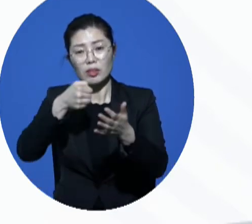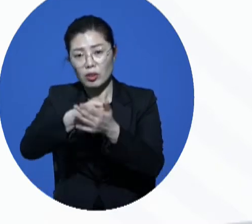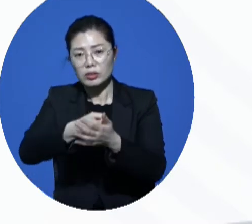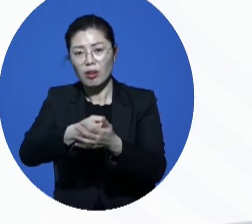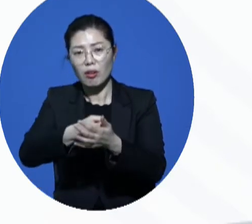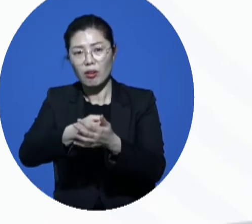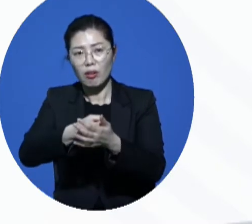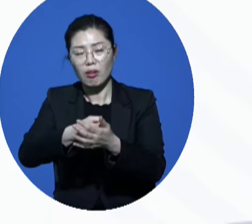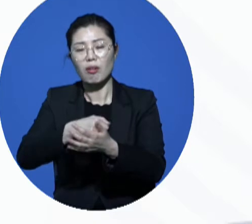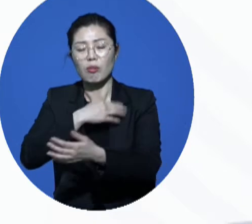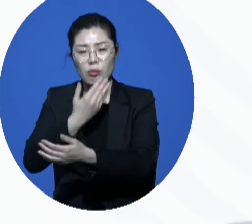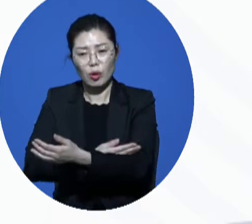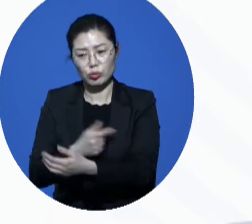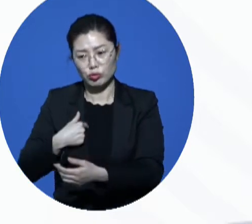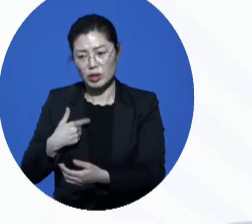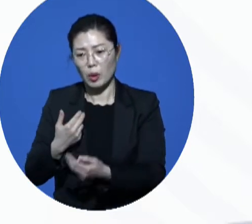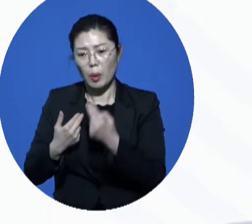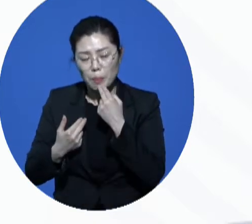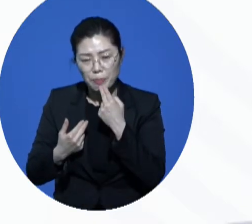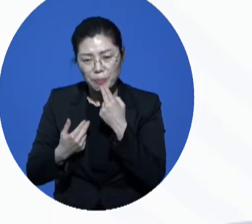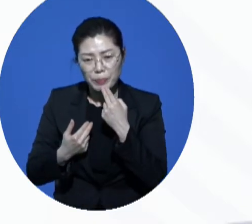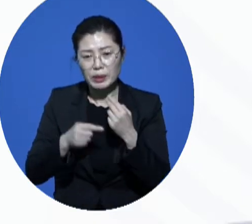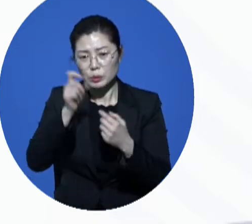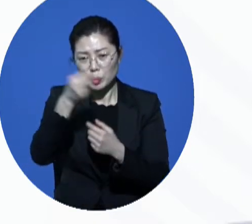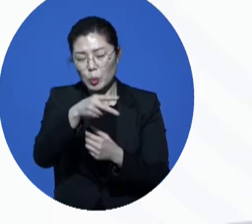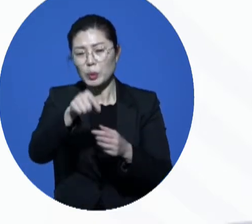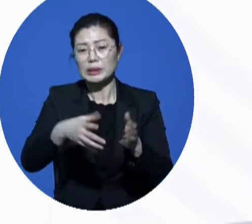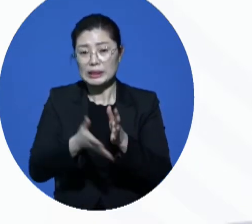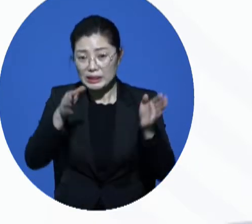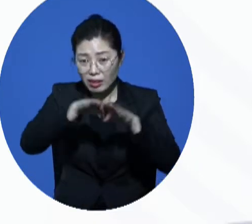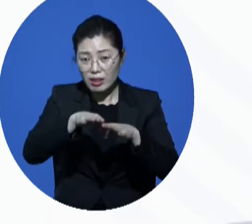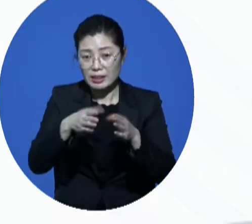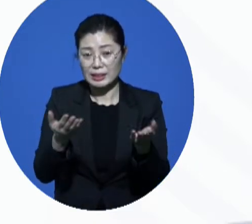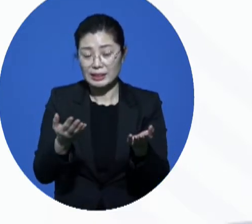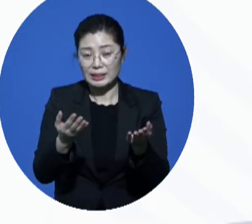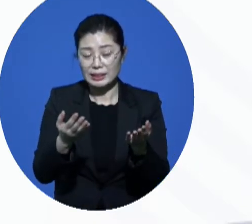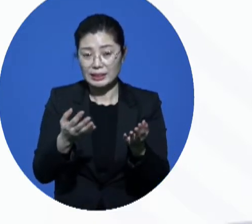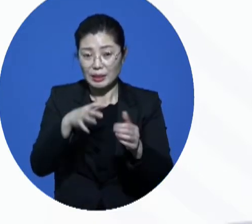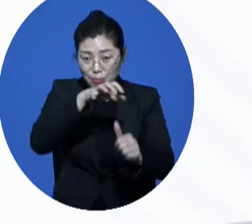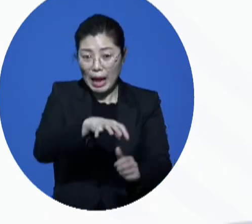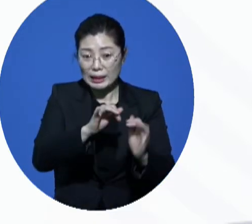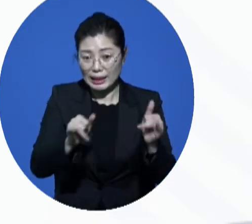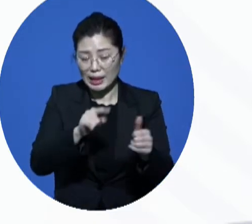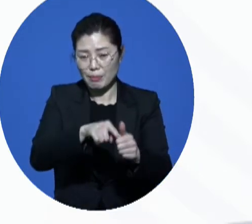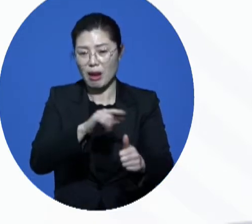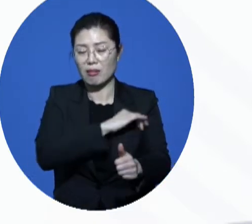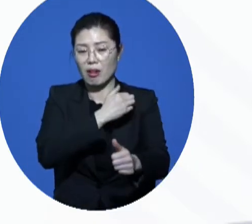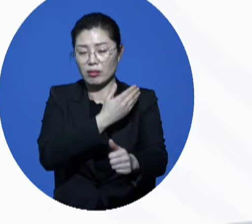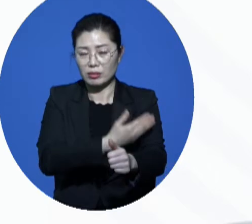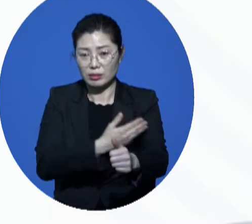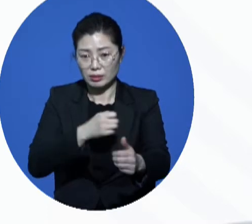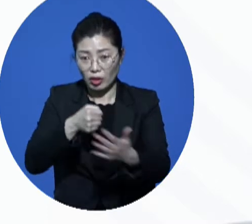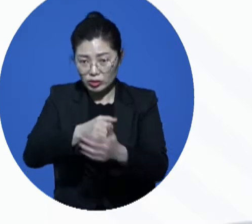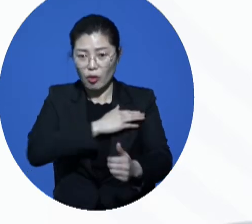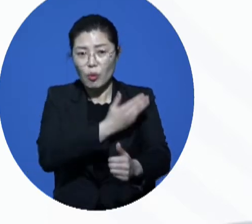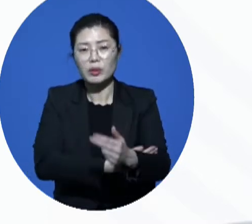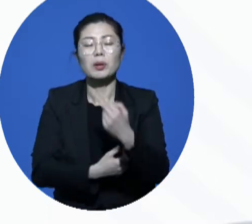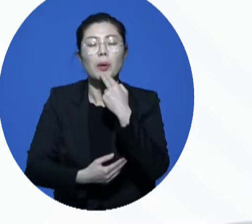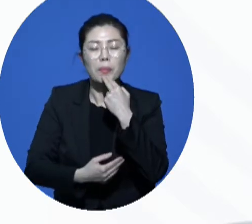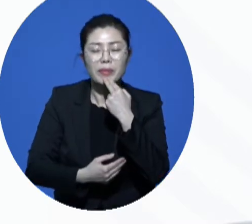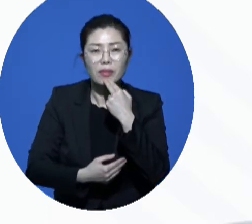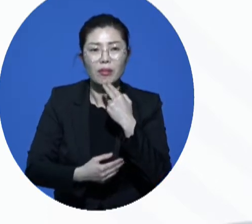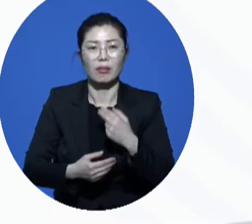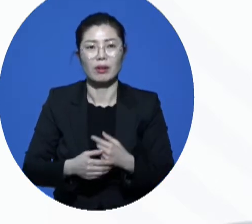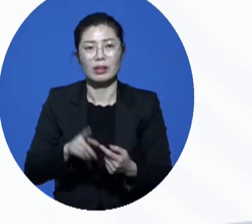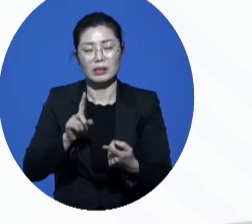결정권이 이들에게 없다라는 것들은 아주 오래전부터 시작된 시설 투쟁을 통해서 경험한 바 있었지만은 이것이 얼마나 공고한지,